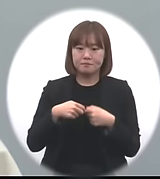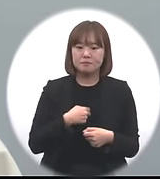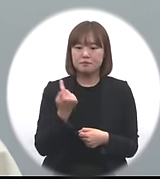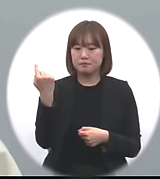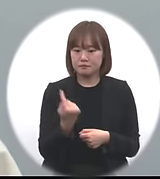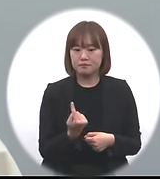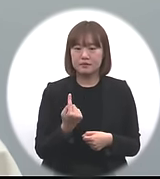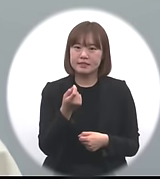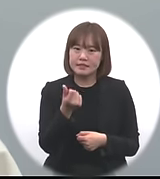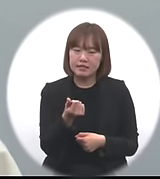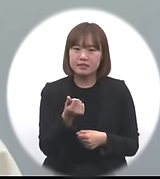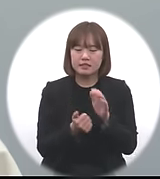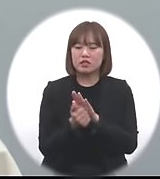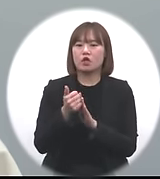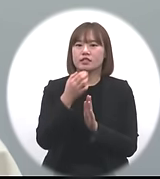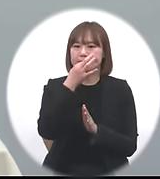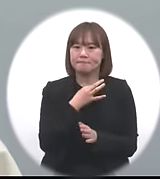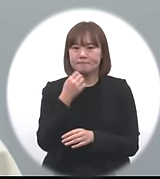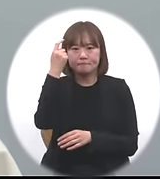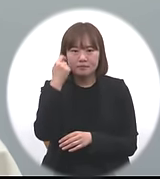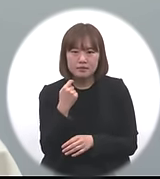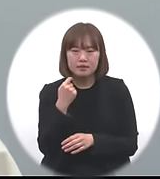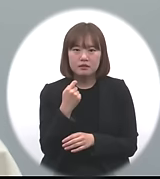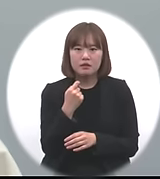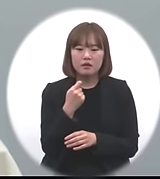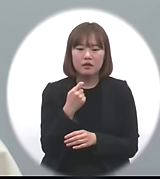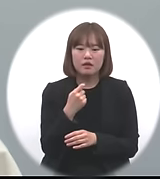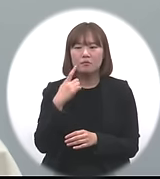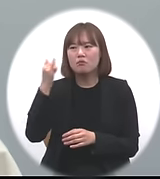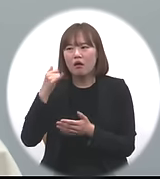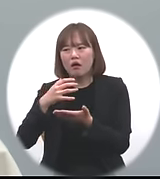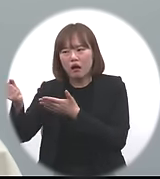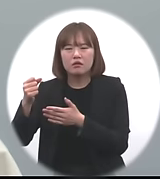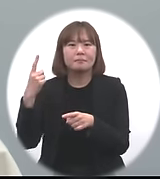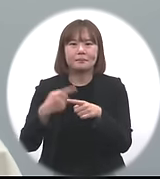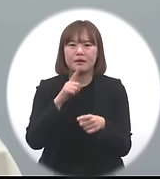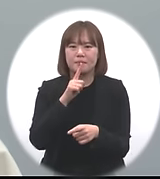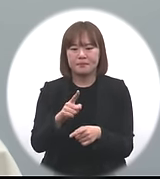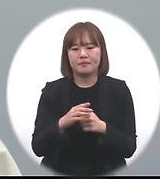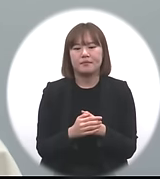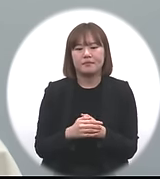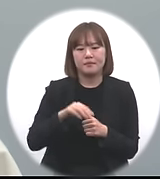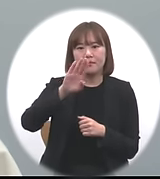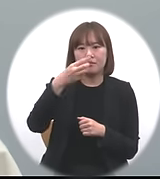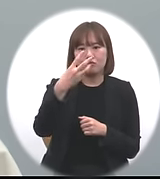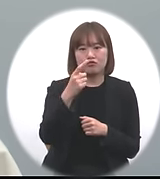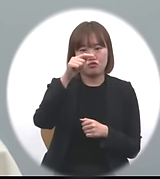가서라는 아주 작은 성취감이라도 느낄 걸 안타깝게도 보호자분이 뺏고 있는 거죠. 블록도 그래요. 저희 병원